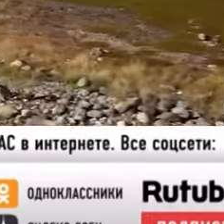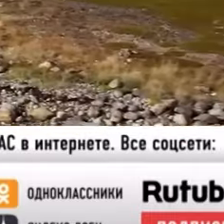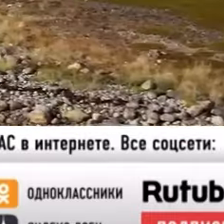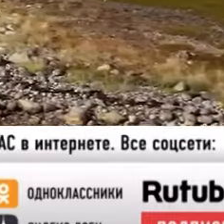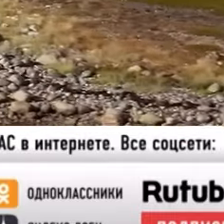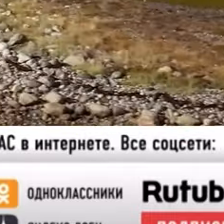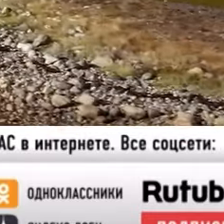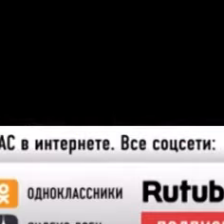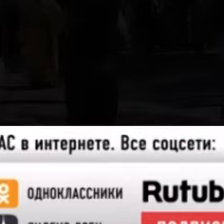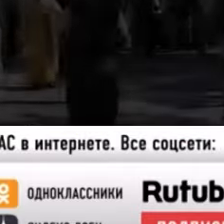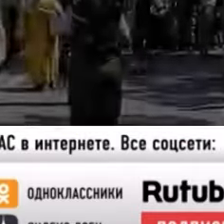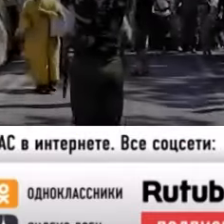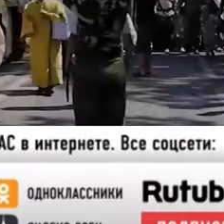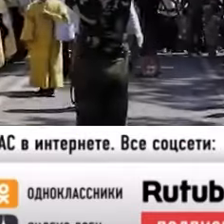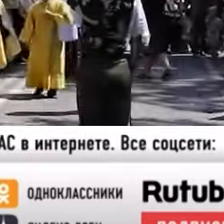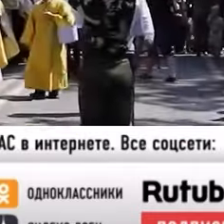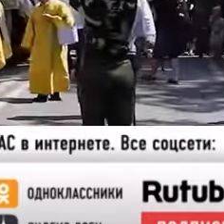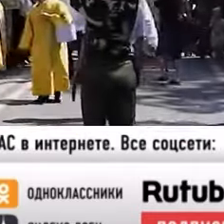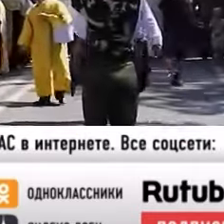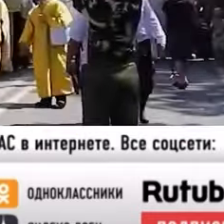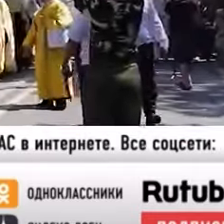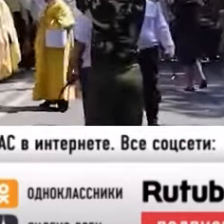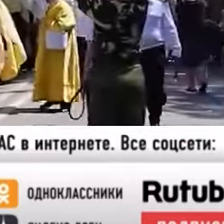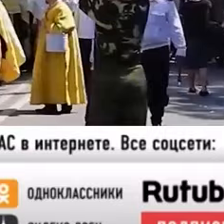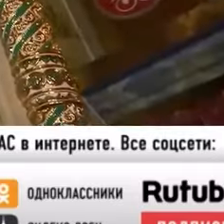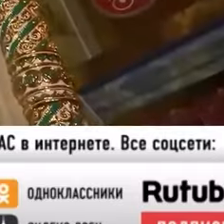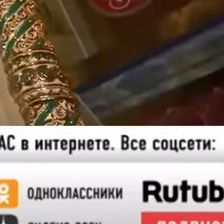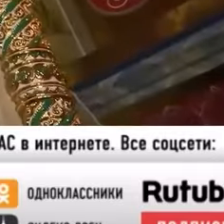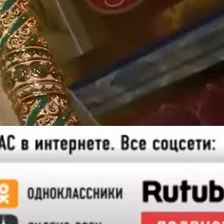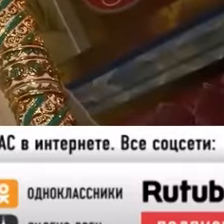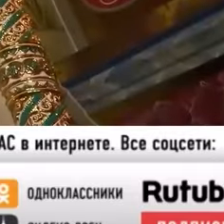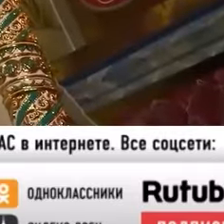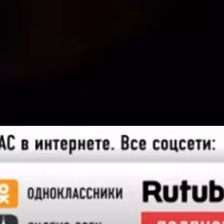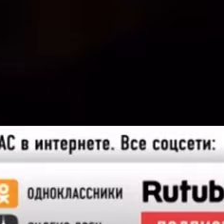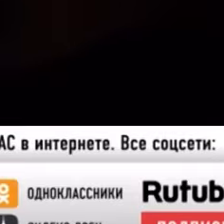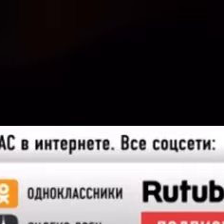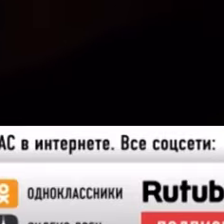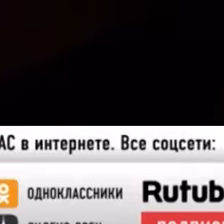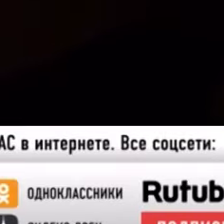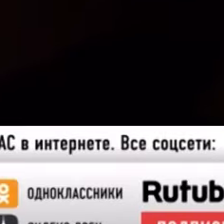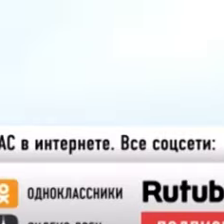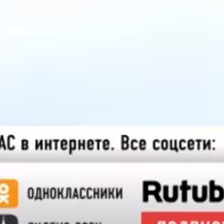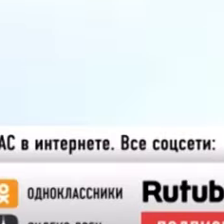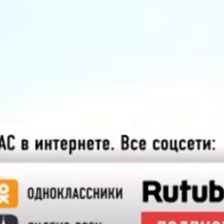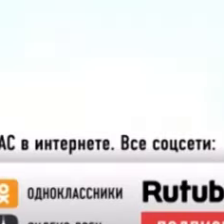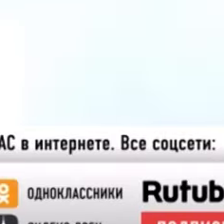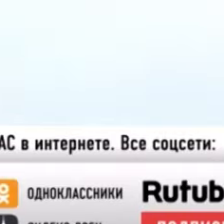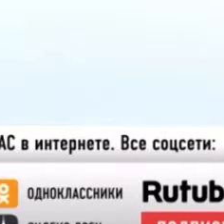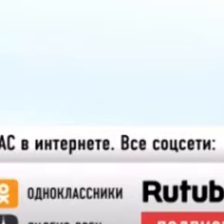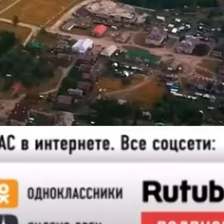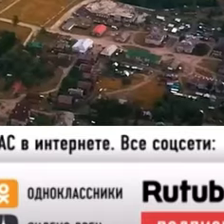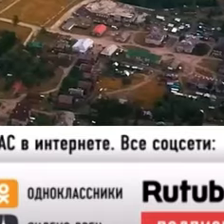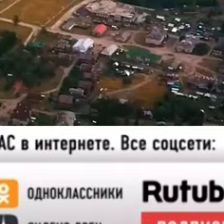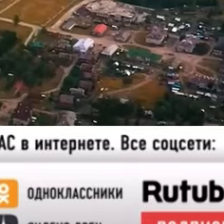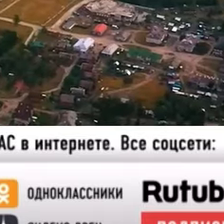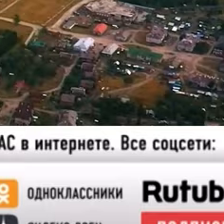самая большая икона Божьей Матери Всецарицы в мире. Все, дальше на машине ходу нет. И